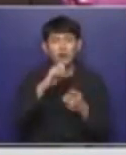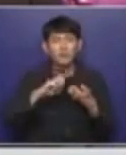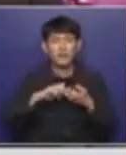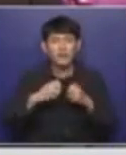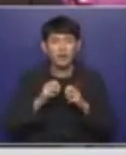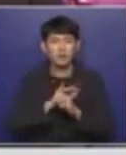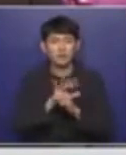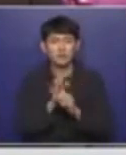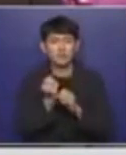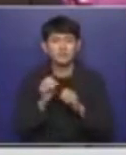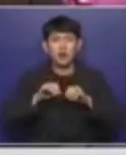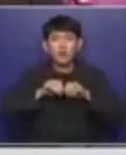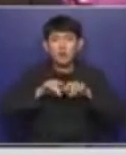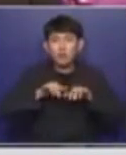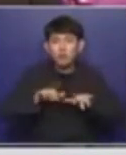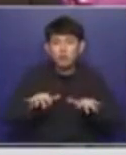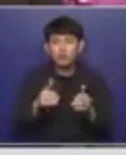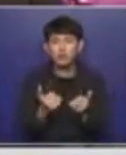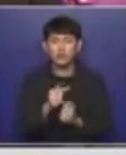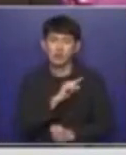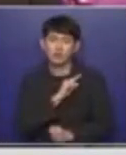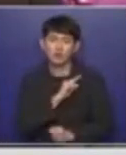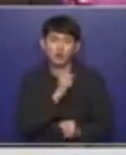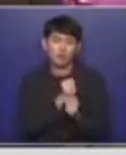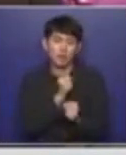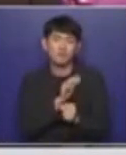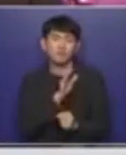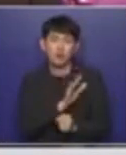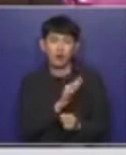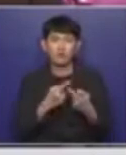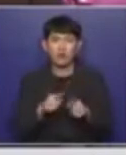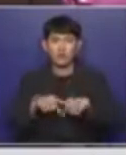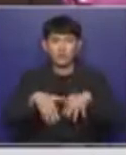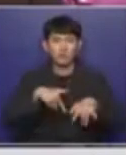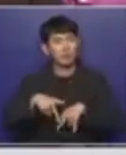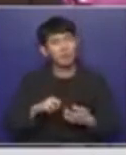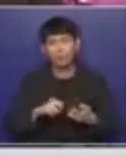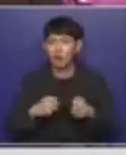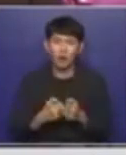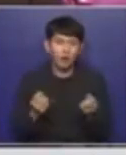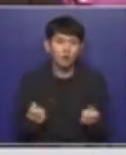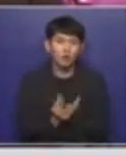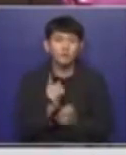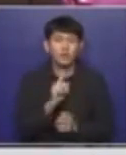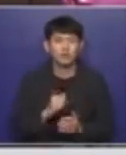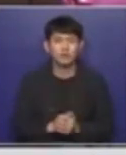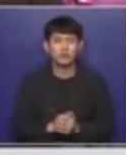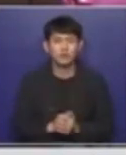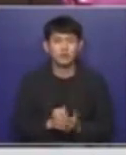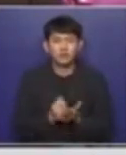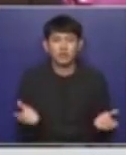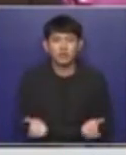-19ที่เขากำลังทำหน้าที่ของเขาแต่ประชาชนกำลังแย่นั่นคือสำนักงานส่งเสริมวิสาหกิ